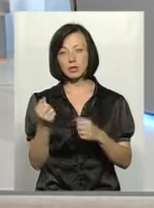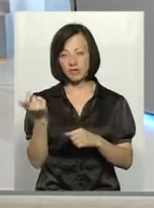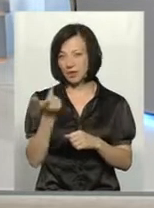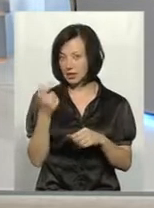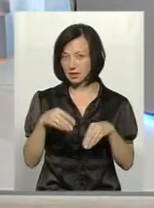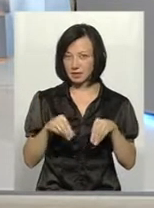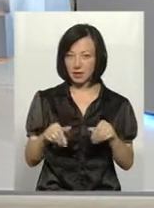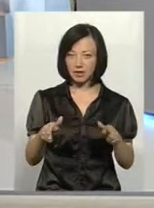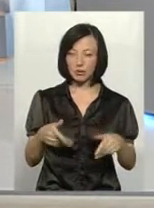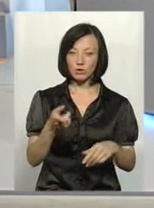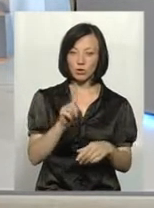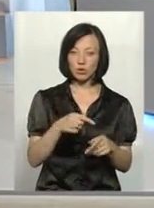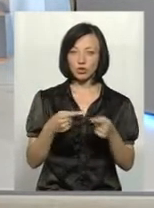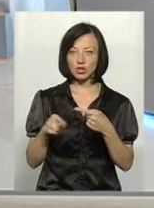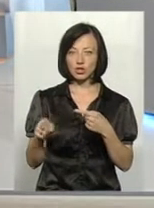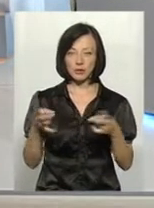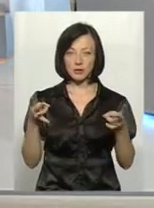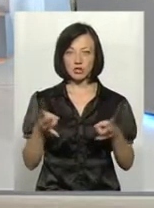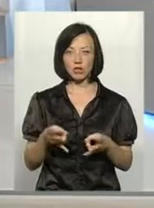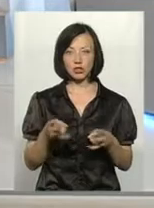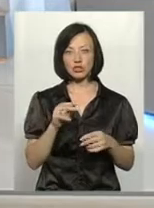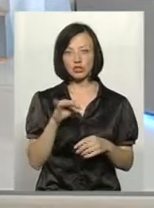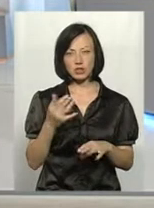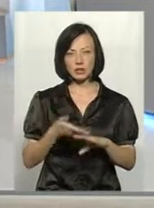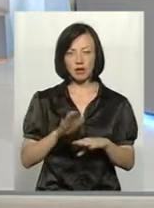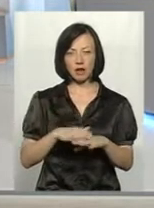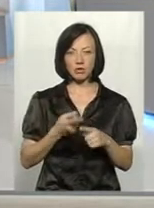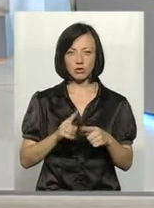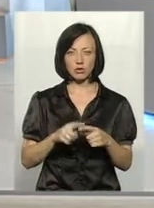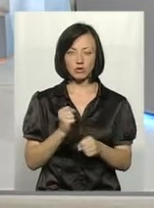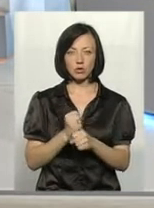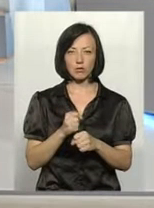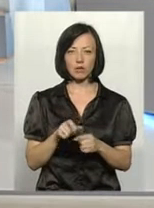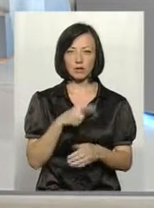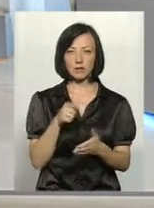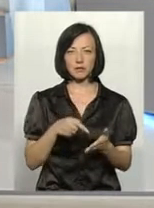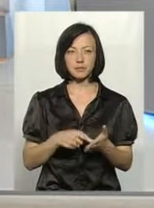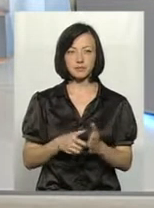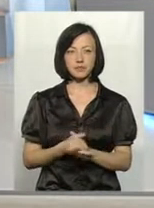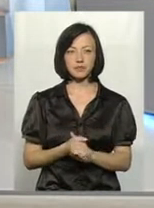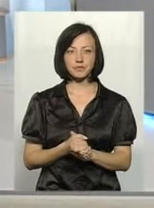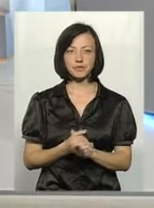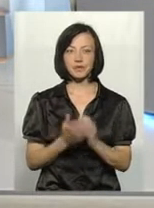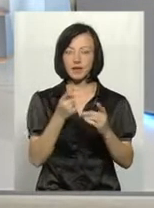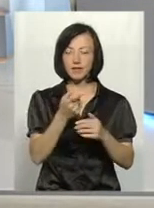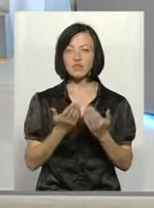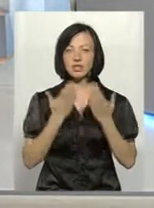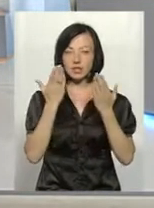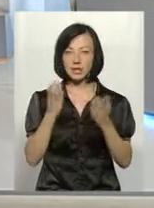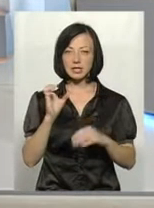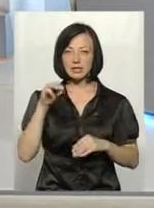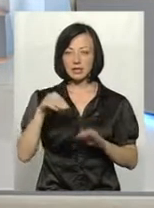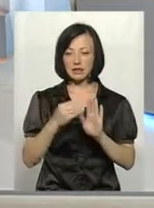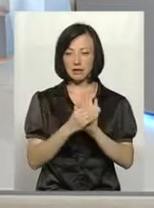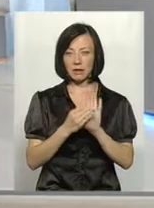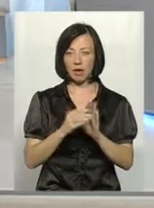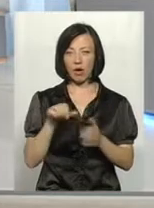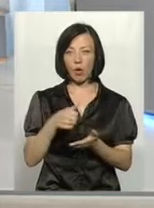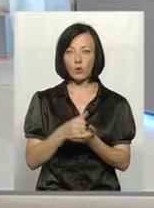земельну ділянку того чи іншого цільового призначення. Та чи складно це зробити? Ну, ви зачитали статтю Конституції, яка каже,